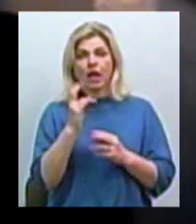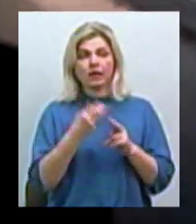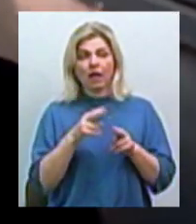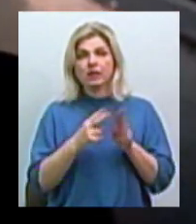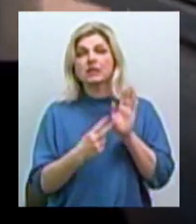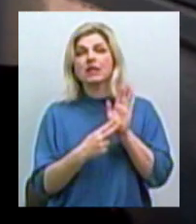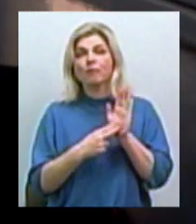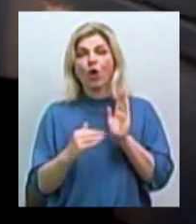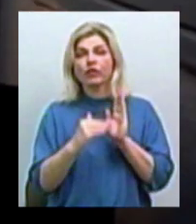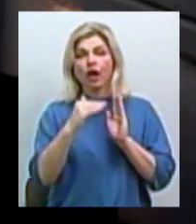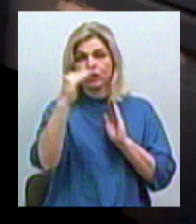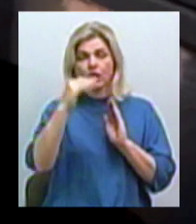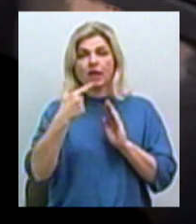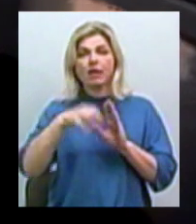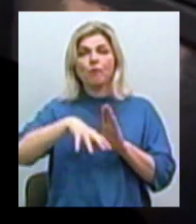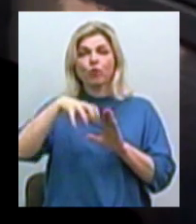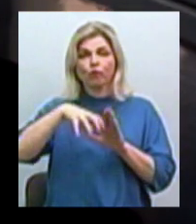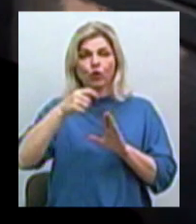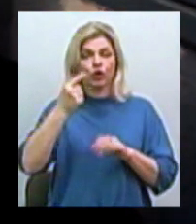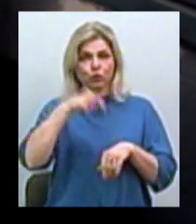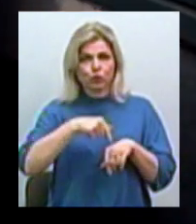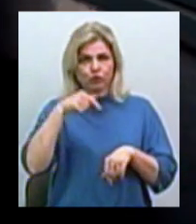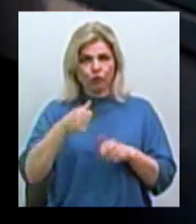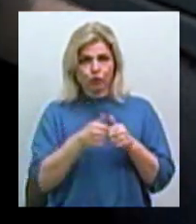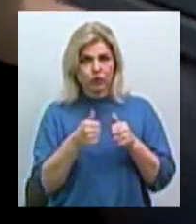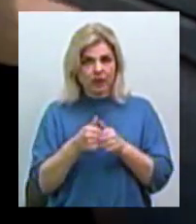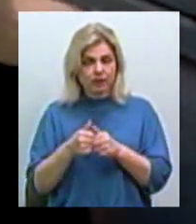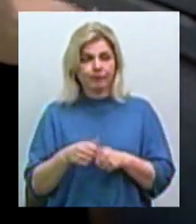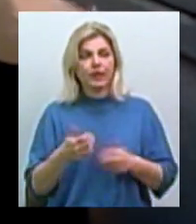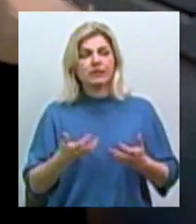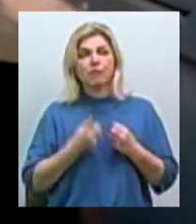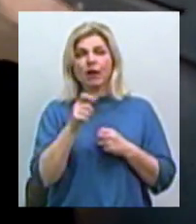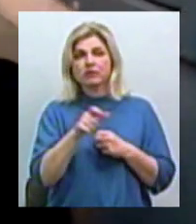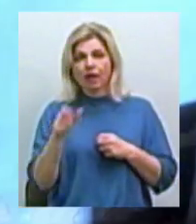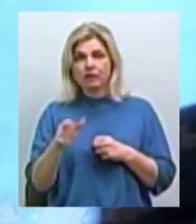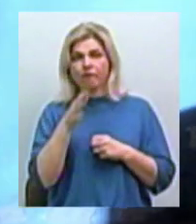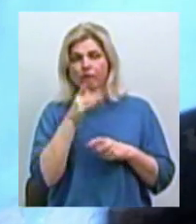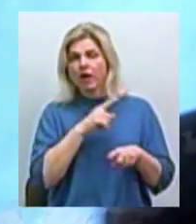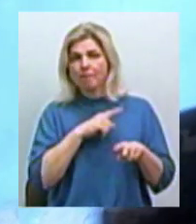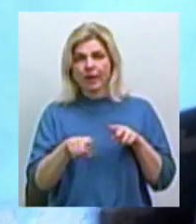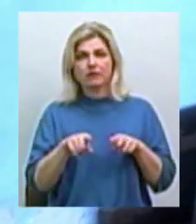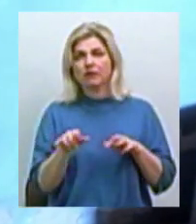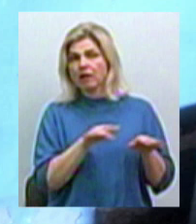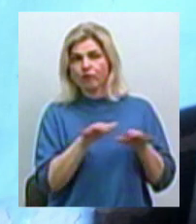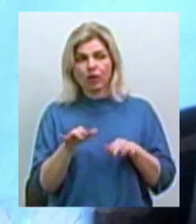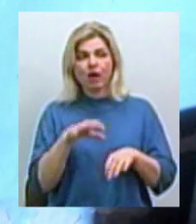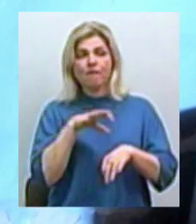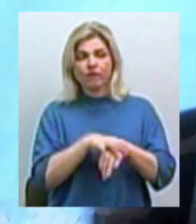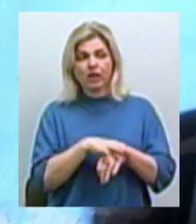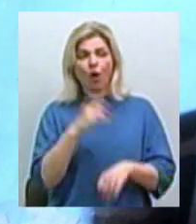поверсі. Дим із витяжки в своєму помешканні почули сусіди. Рятувальники по прибуттю під час оперативної розвідки вивели власника